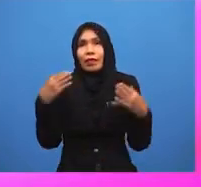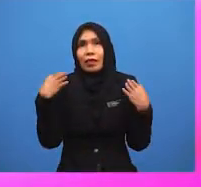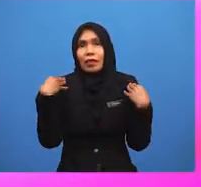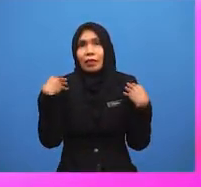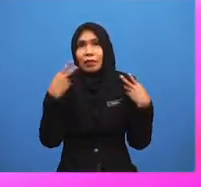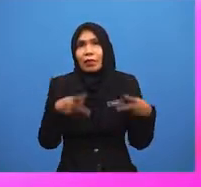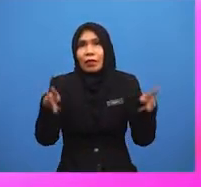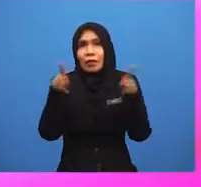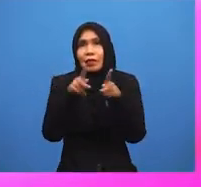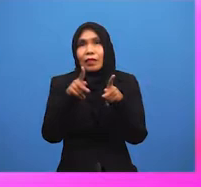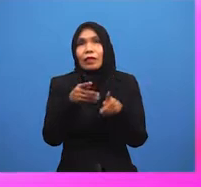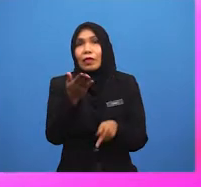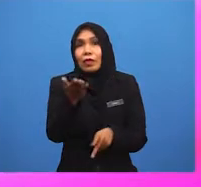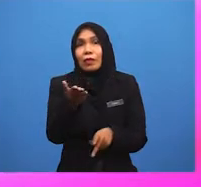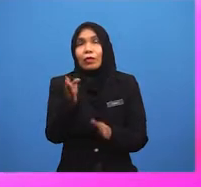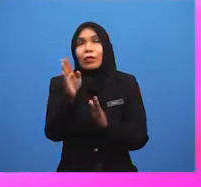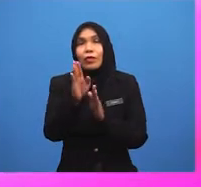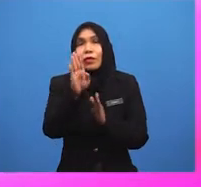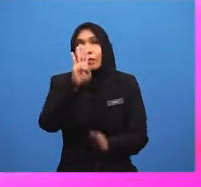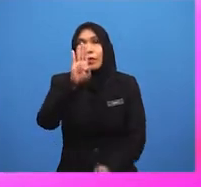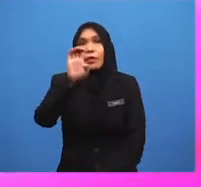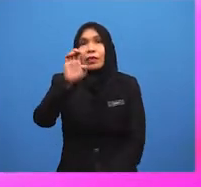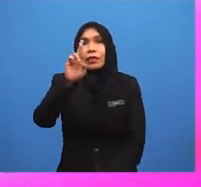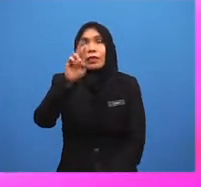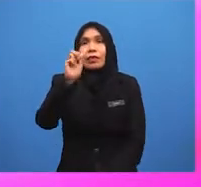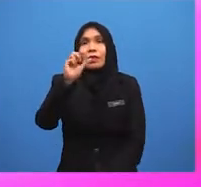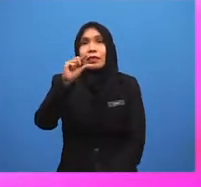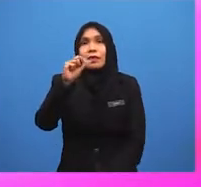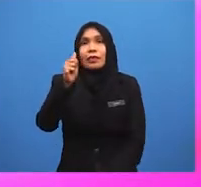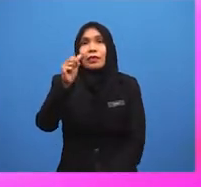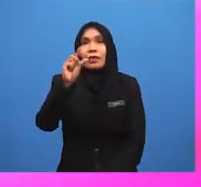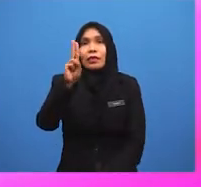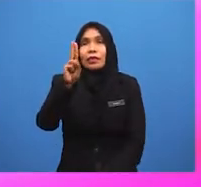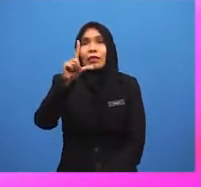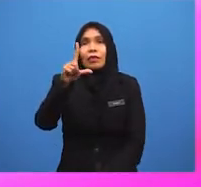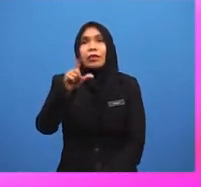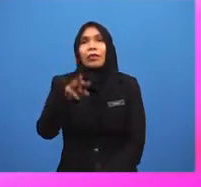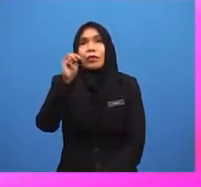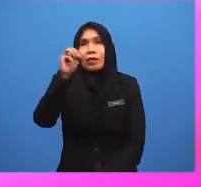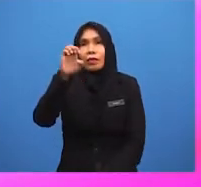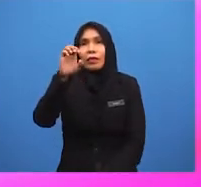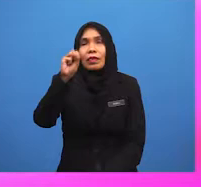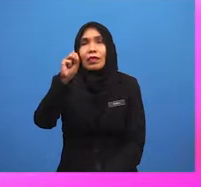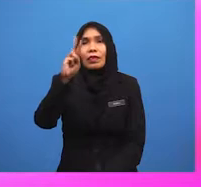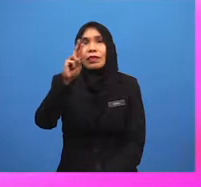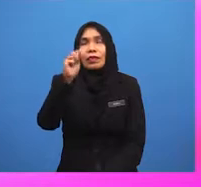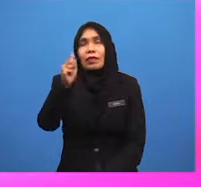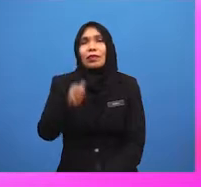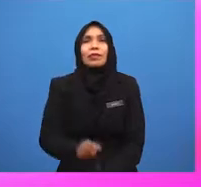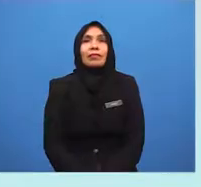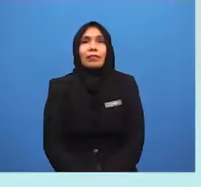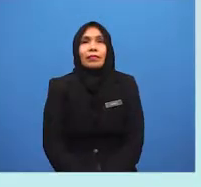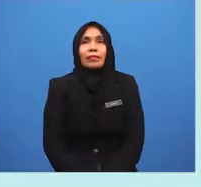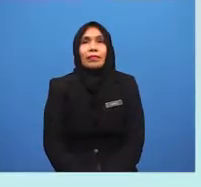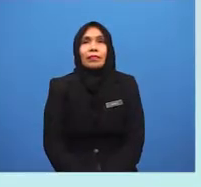masyarakat sebagai tanda kasih sayang? Kalau ada, memang bagus. Teruskan sikap baik